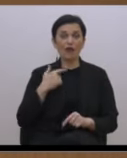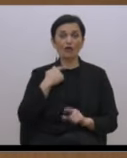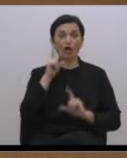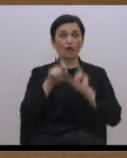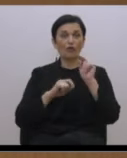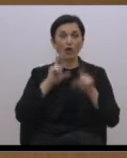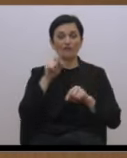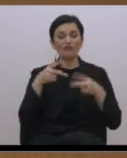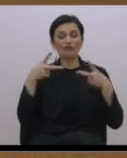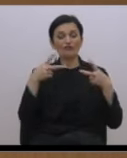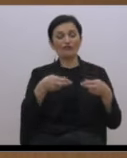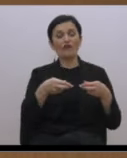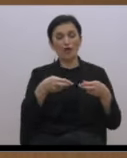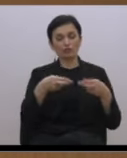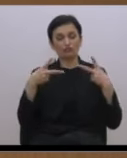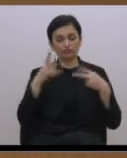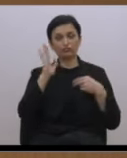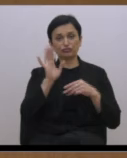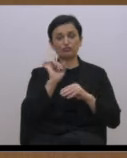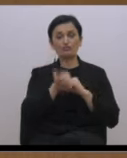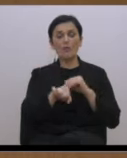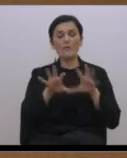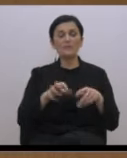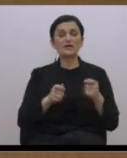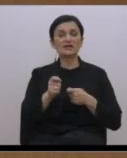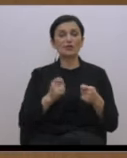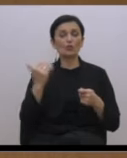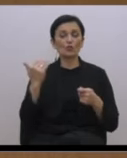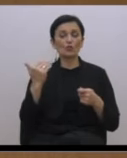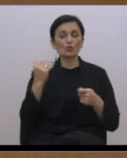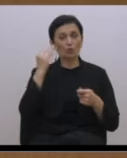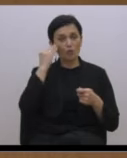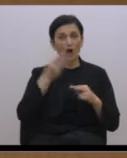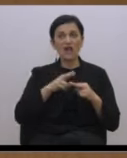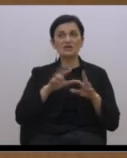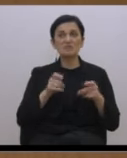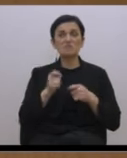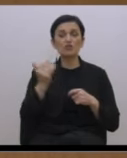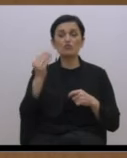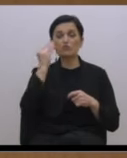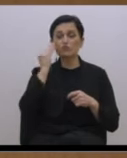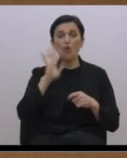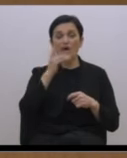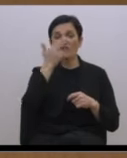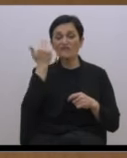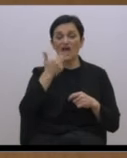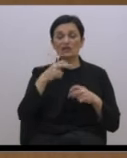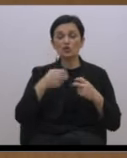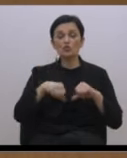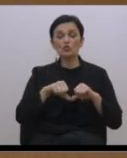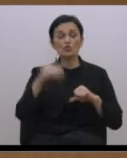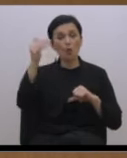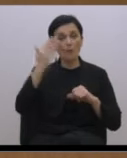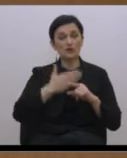ვეტოს დაძლებთ და მოერევით პრეზიდენტის ამ პოზიციას. ეს პრეზიდენტის პოზიცია არ არის, ეს არის ვენეციის კომისიის და